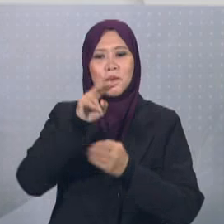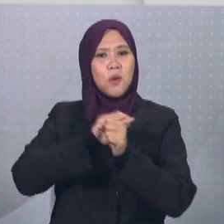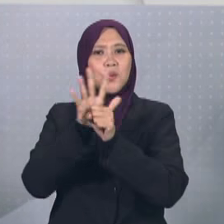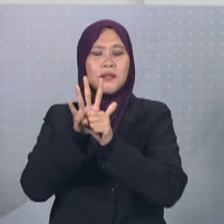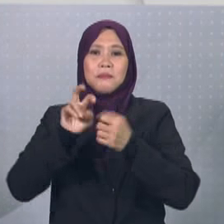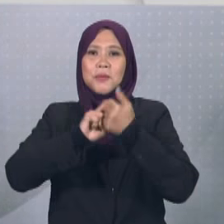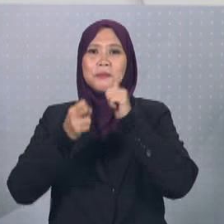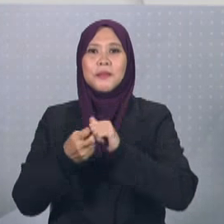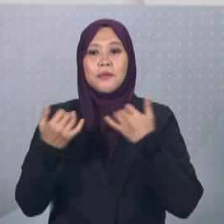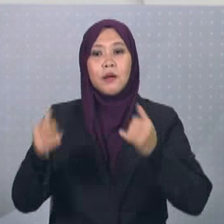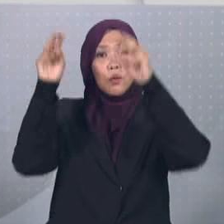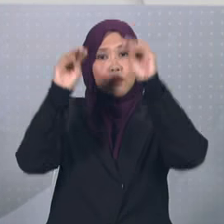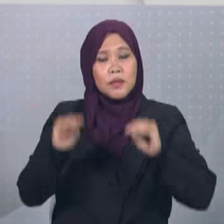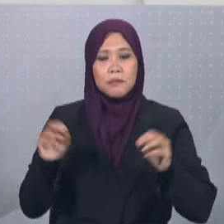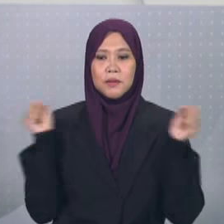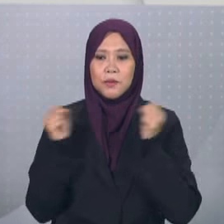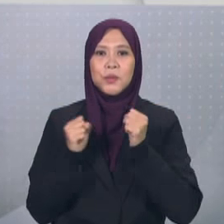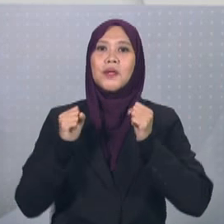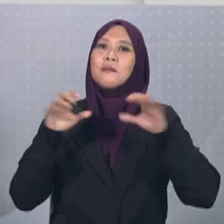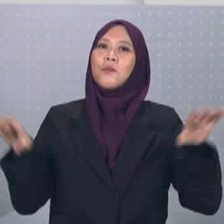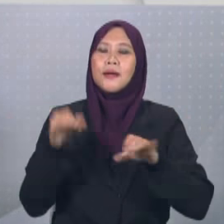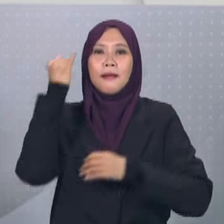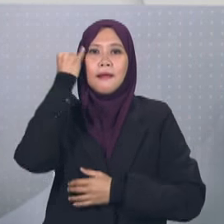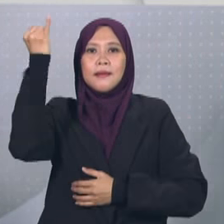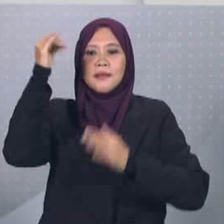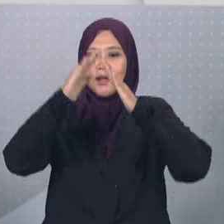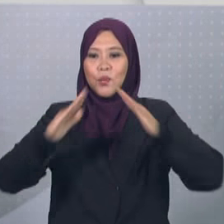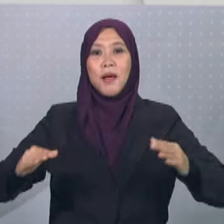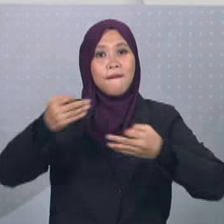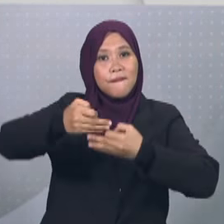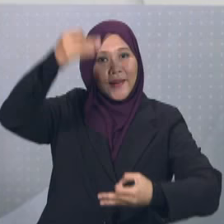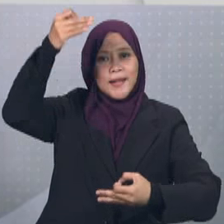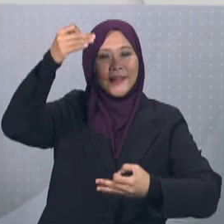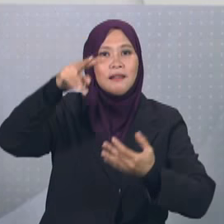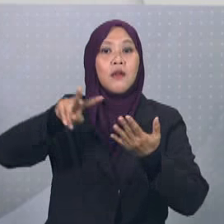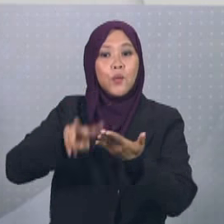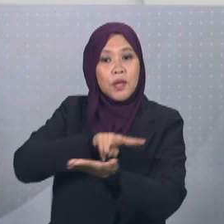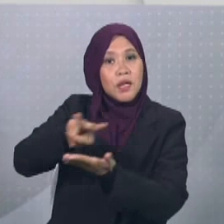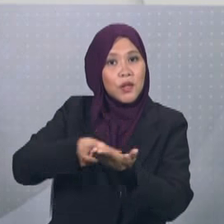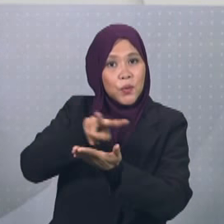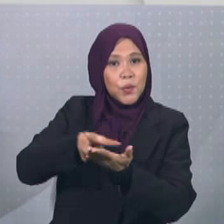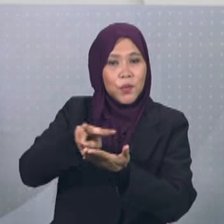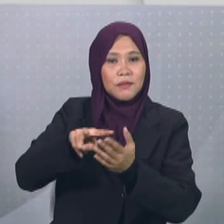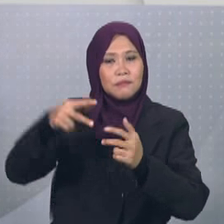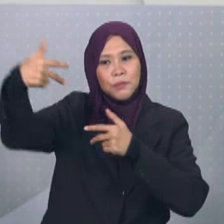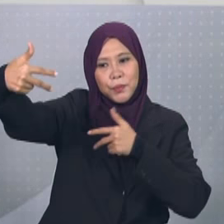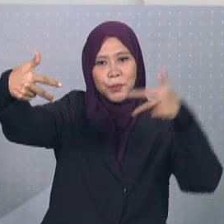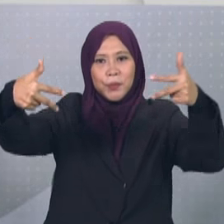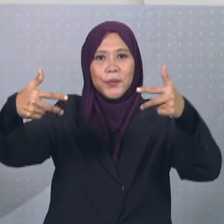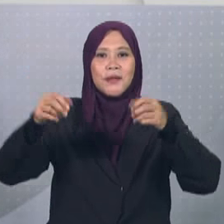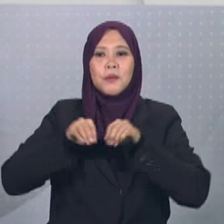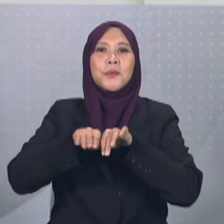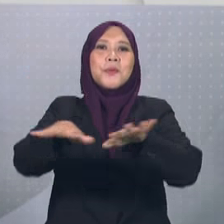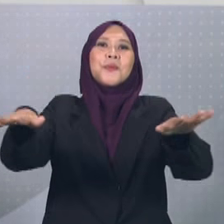pengalaman sukan musim sejuk yang unik di rumahnya di sebuah flat di Barcelona. Video apa yang dilakukannya kemudian menjadi